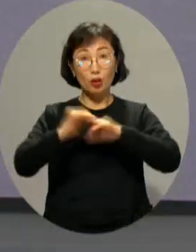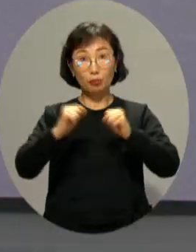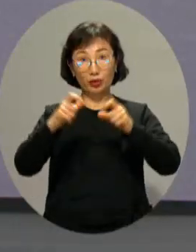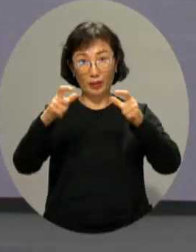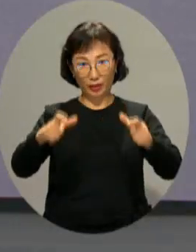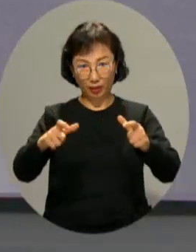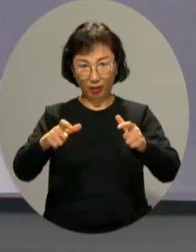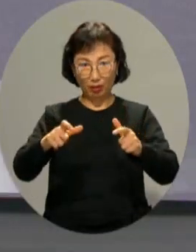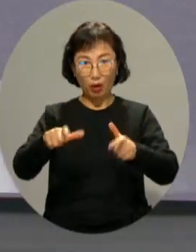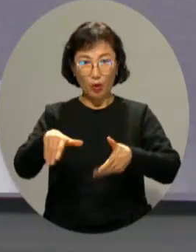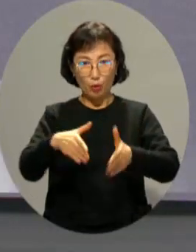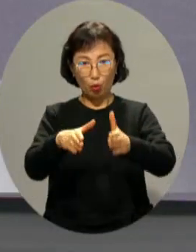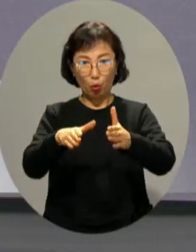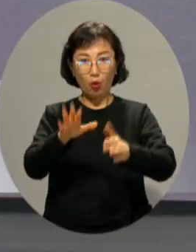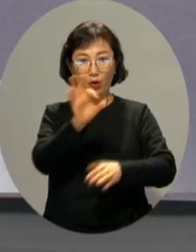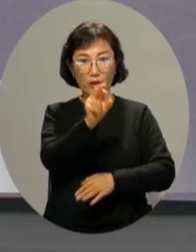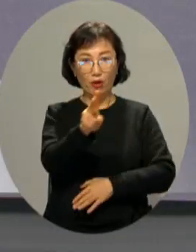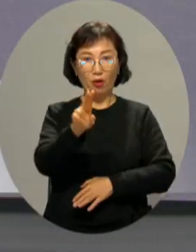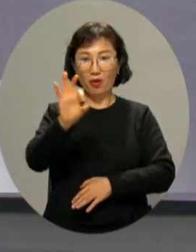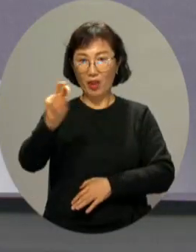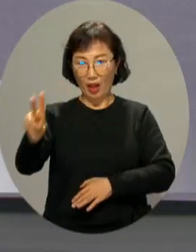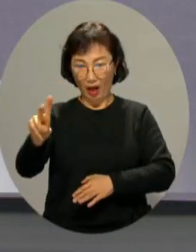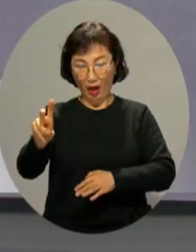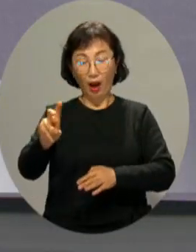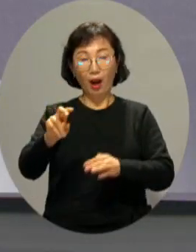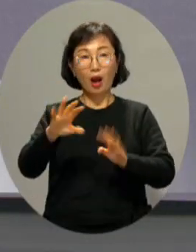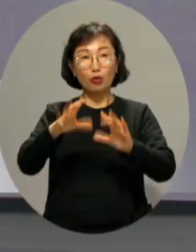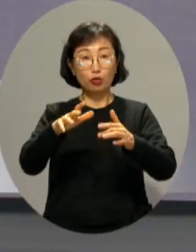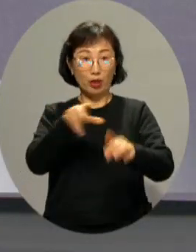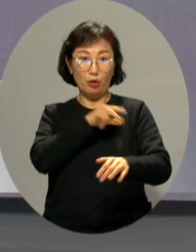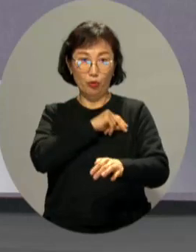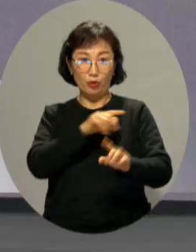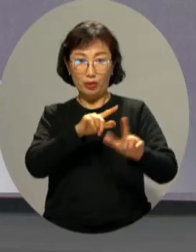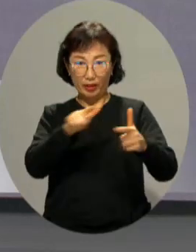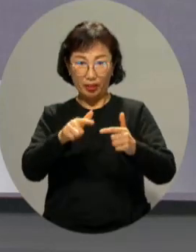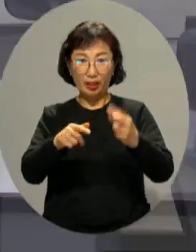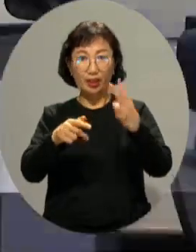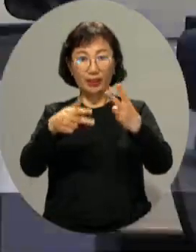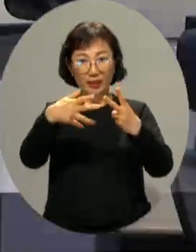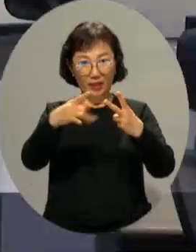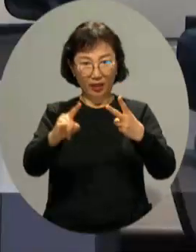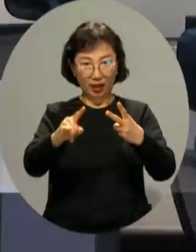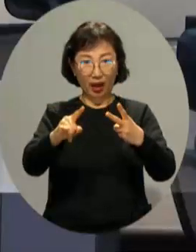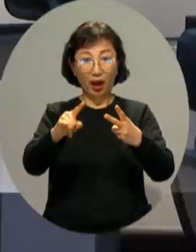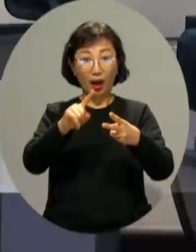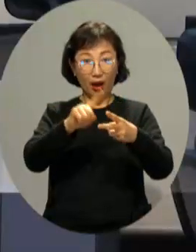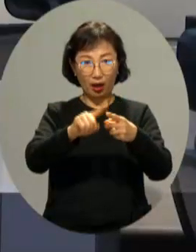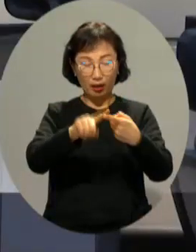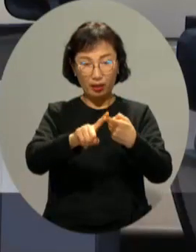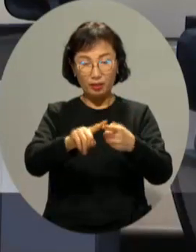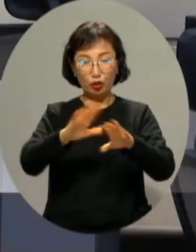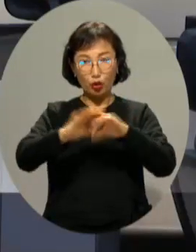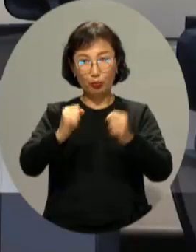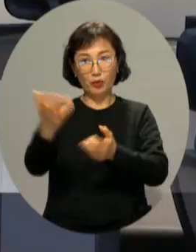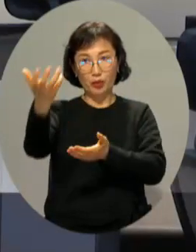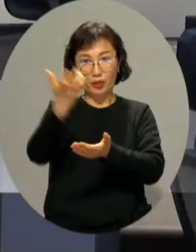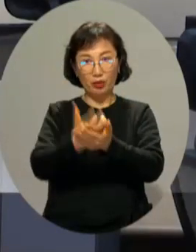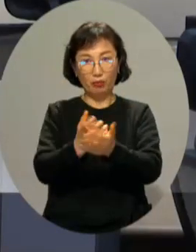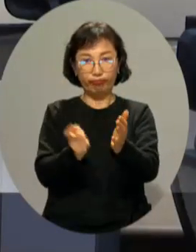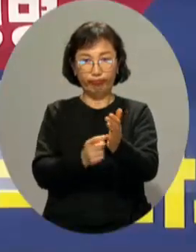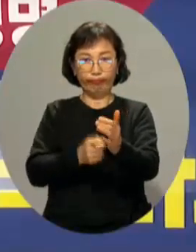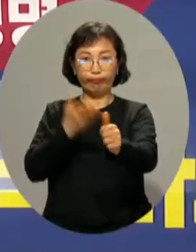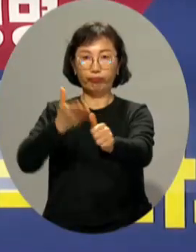전라북도와 도내 여야 국회의원이 투자공사를 비롯한 7대 공제회, 농협, 마사회의 전북 이전을